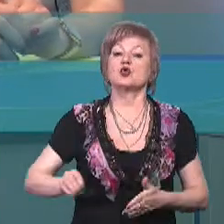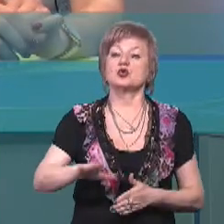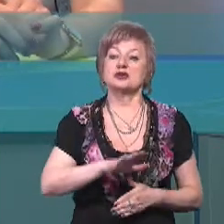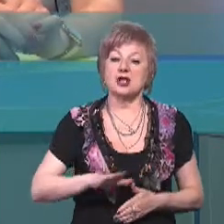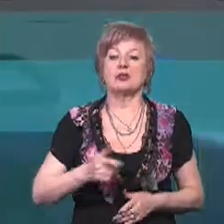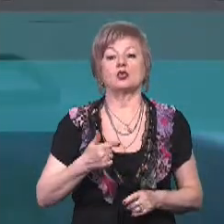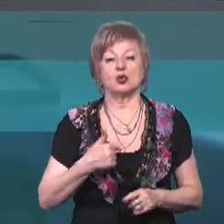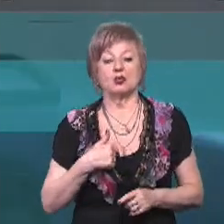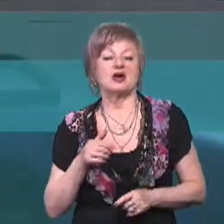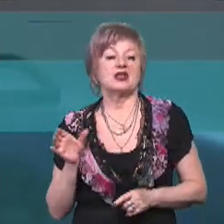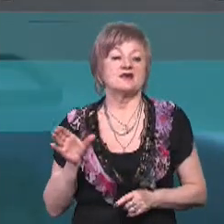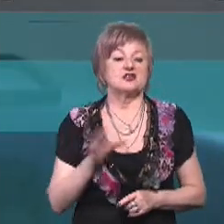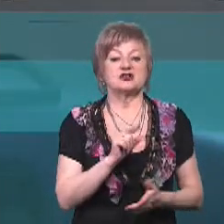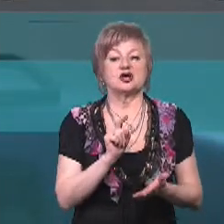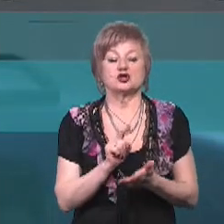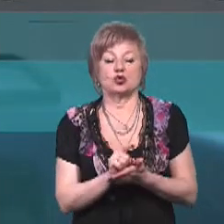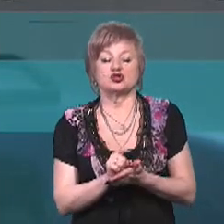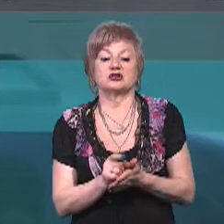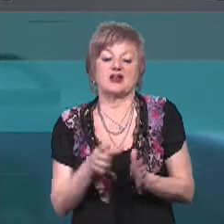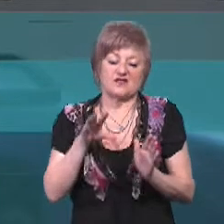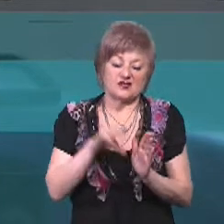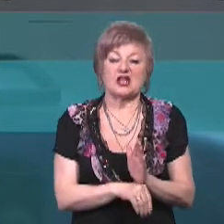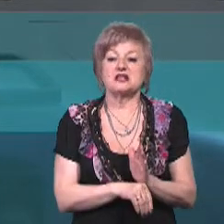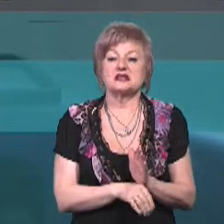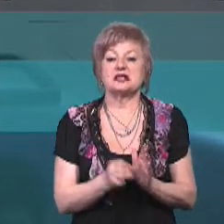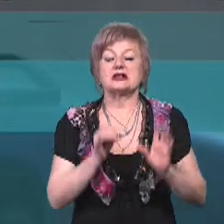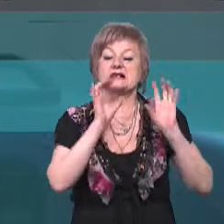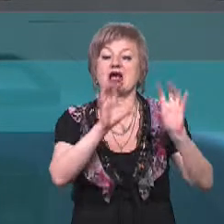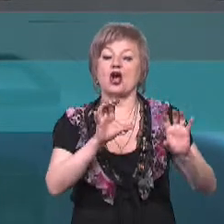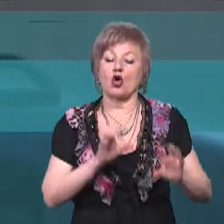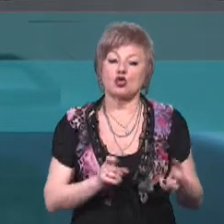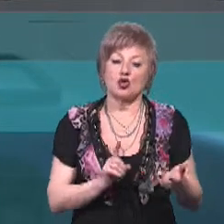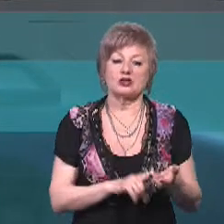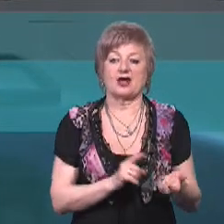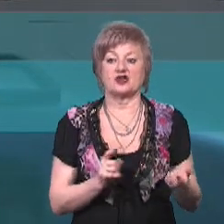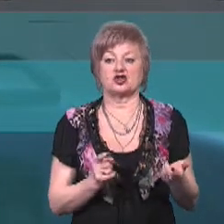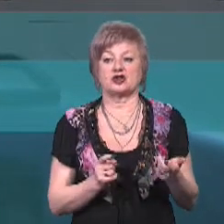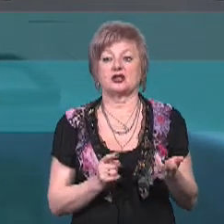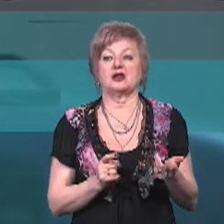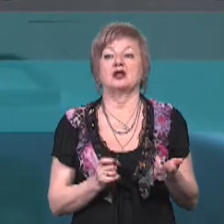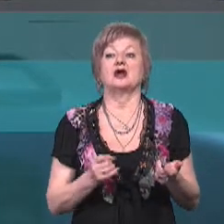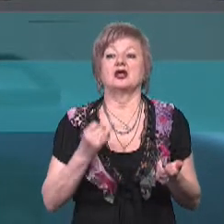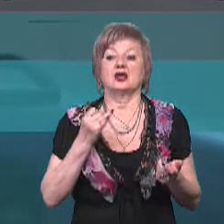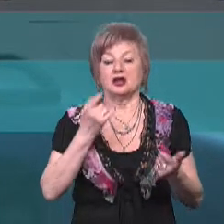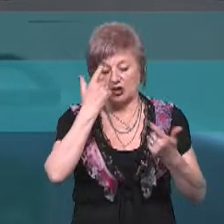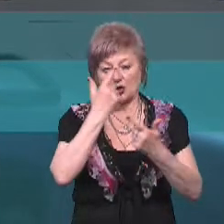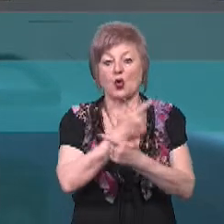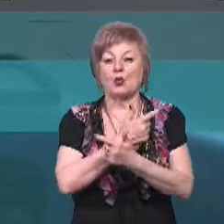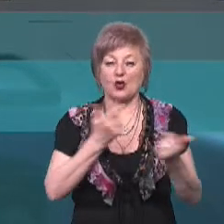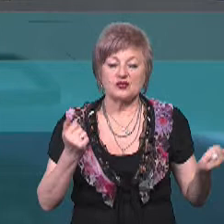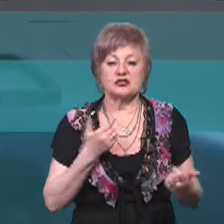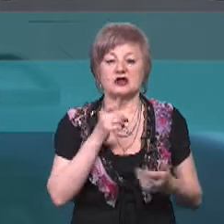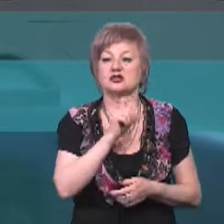що ми всі повинні вносити вклад і законодавчий, і сповідувати свою громадянську